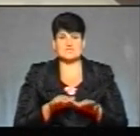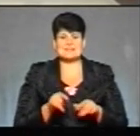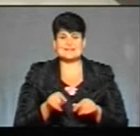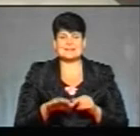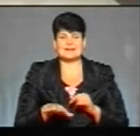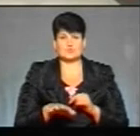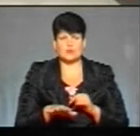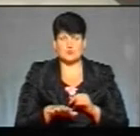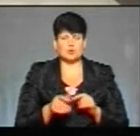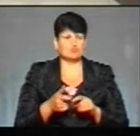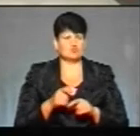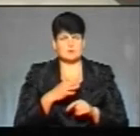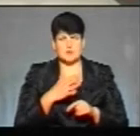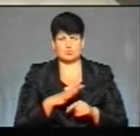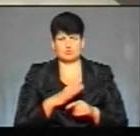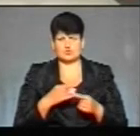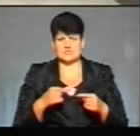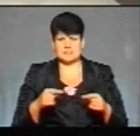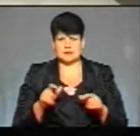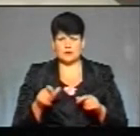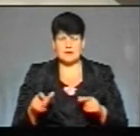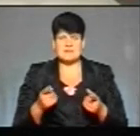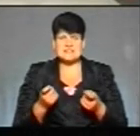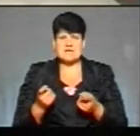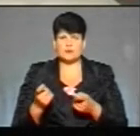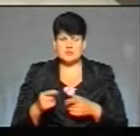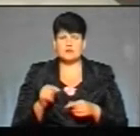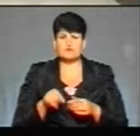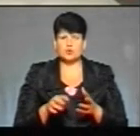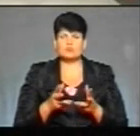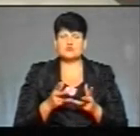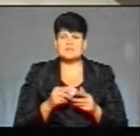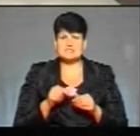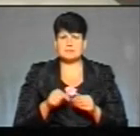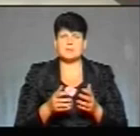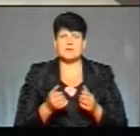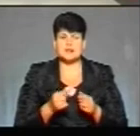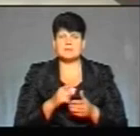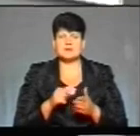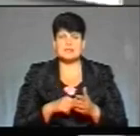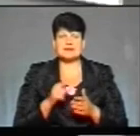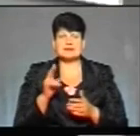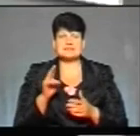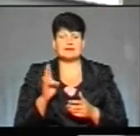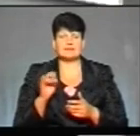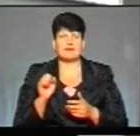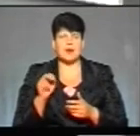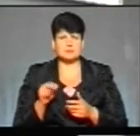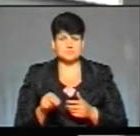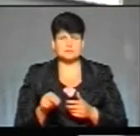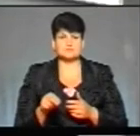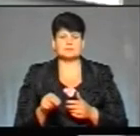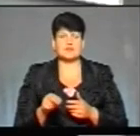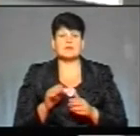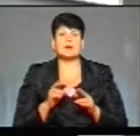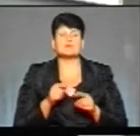території. Дуже багато було різних людей, ми залучали, в тому числі ми брали питання ЦНАПи, так, Центр надання адміністративних послуг, як би